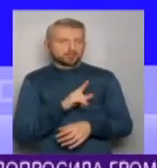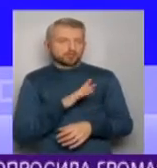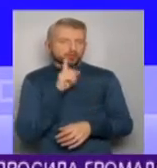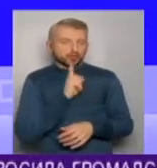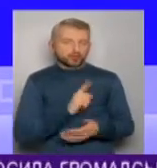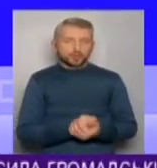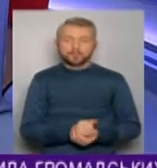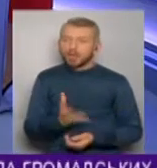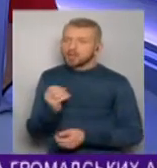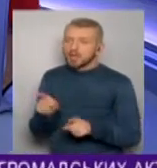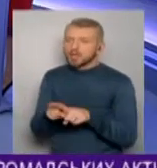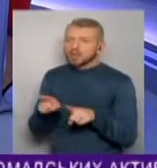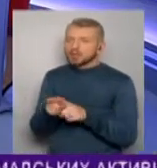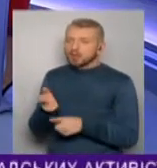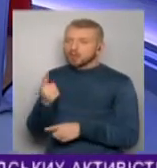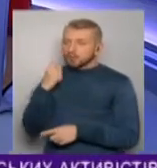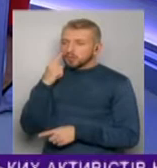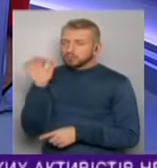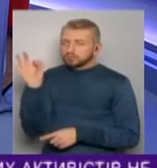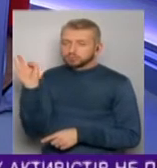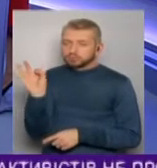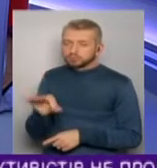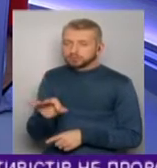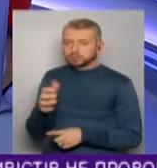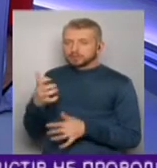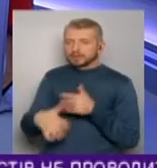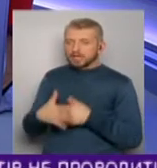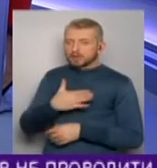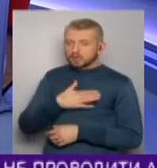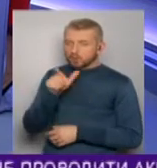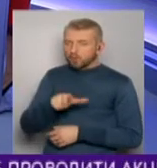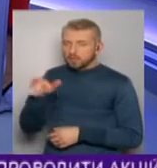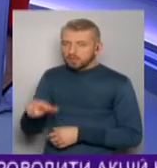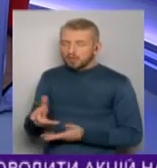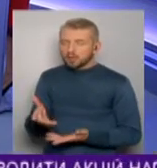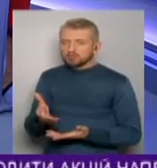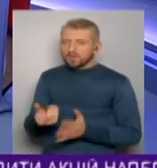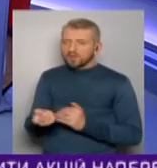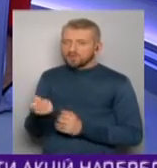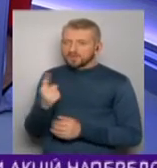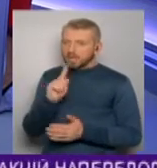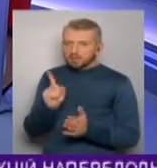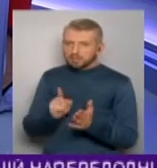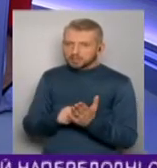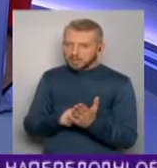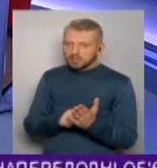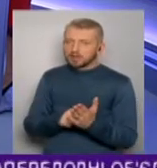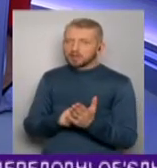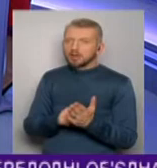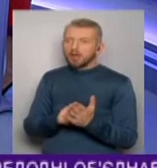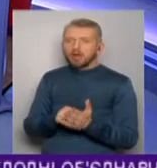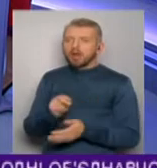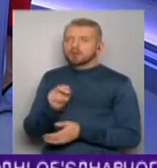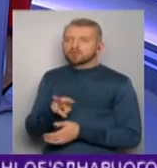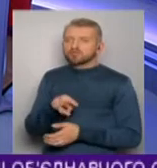от дуже часто серед наших громадян, мешканців міста виникає питання. Власне, а чим